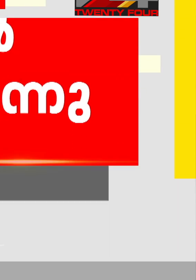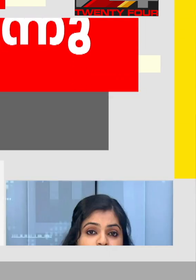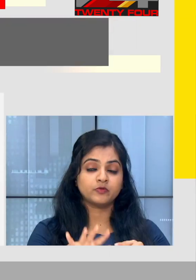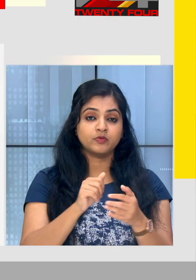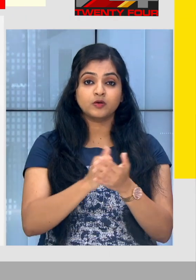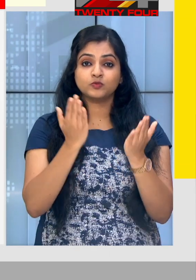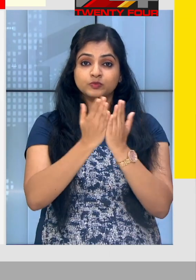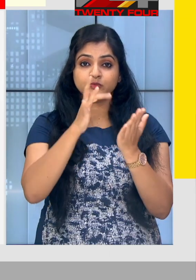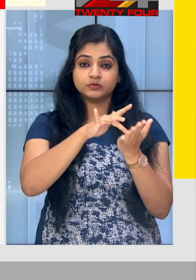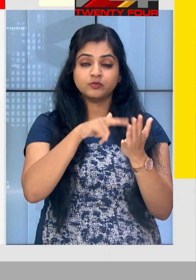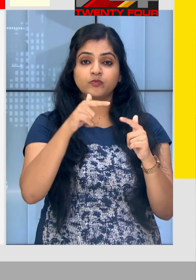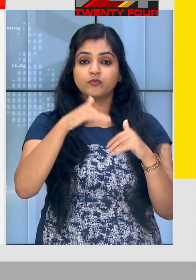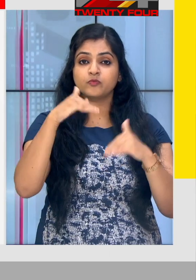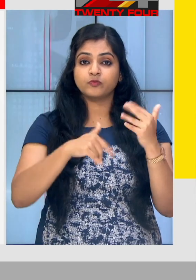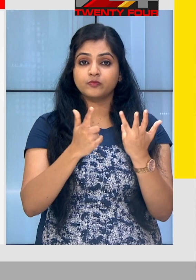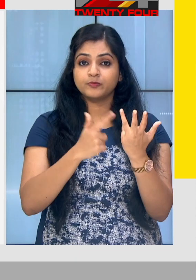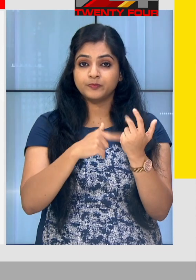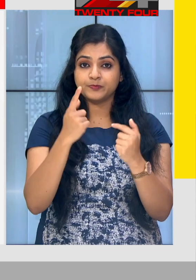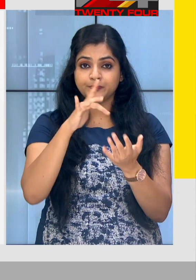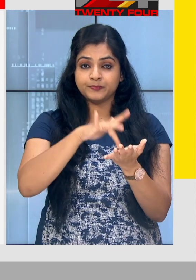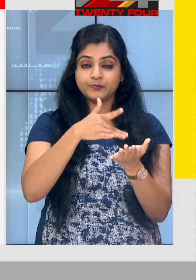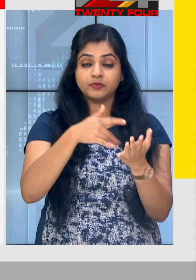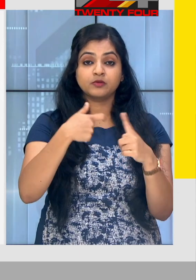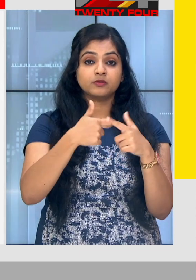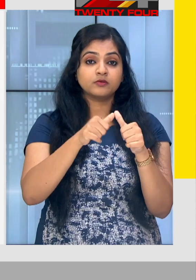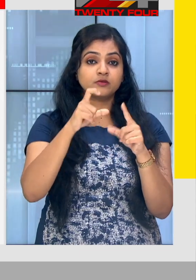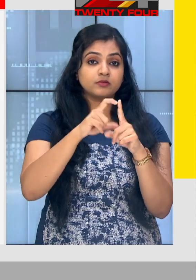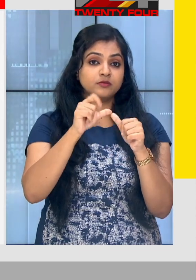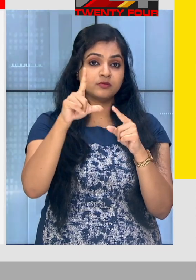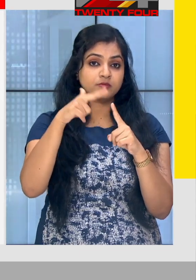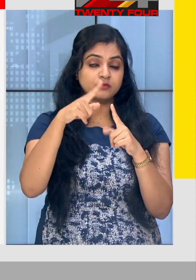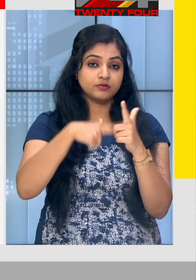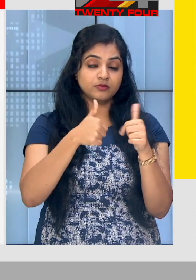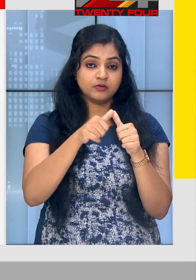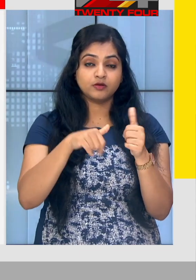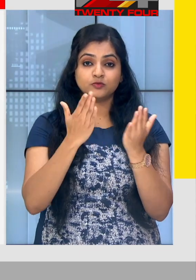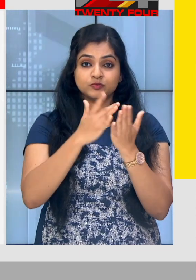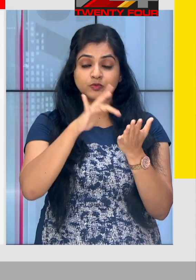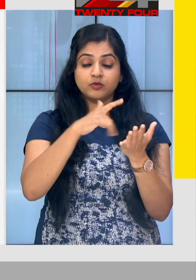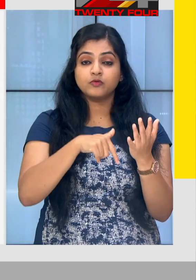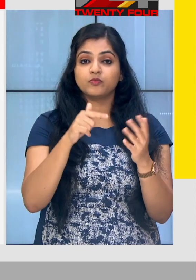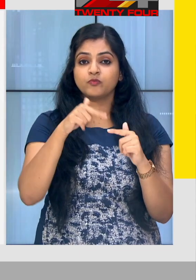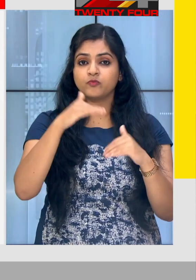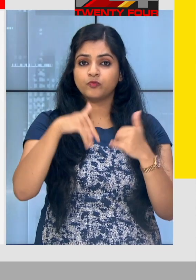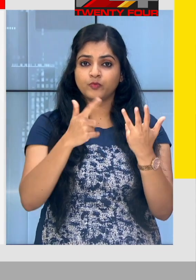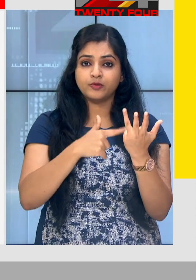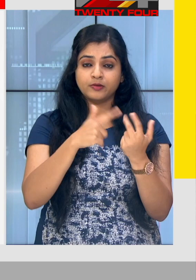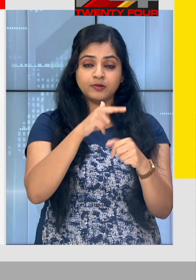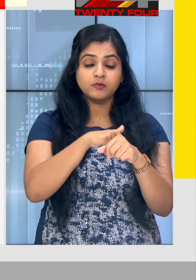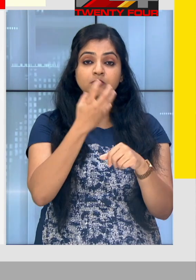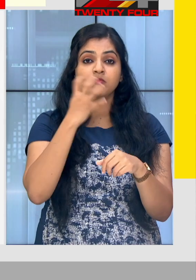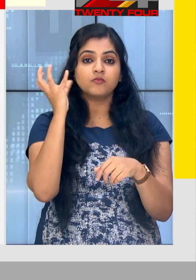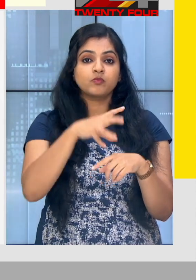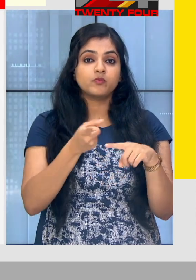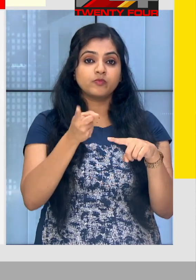വോട്ടെണ്ണൽ കേന്ദ്രമായിരിക്കുന്ന ഈ ഖട്ടാലിയ സ്കൂളിൽ നടന്ന വോട്ടെടുപ്പിനിടെ ബോംബേറടക്കം ഉണ്ടാവുകയും ചെയ്തിരുന്നു. ഈ പ്രദേശത്തിന്